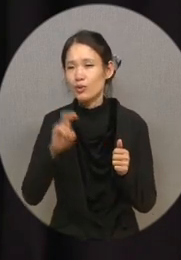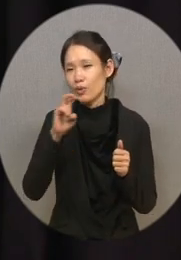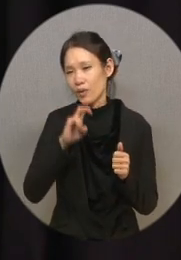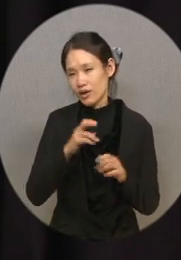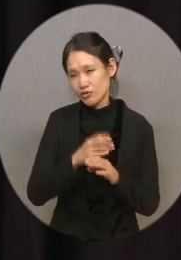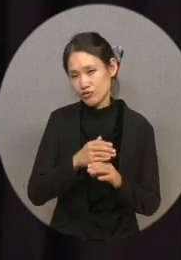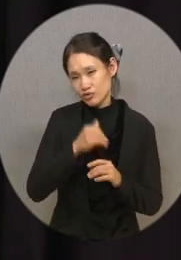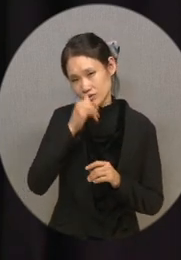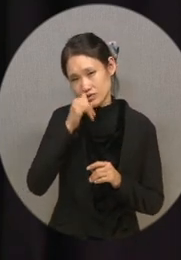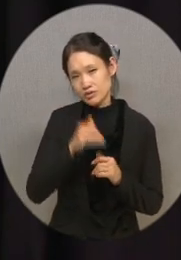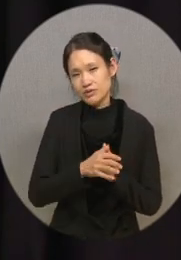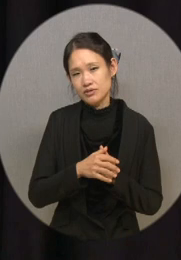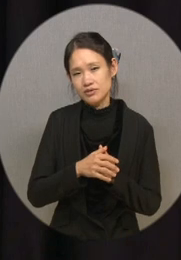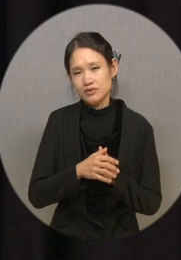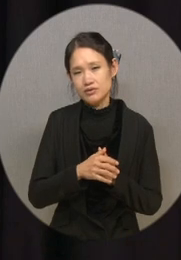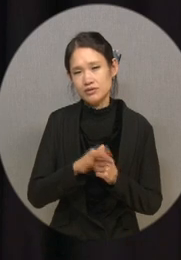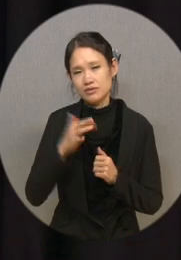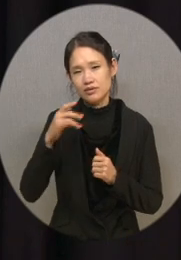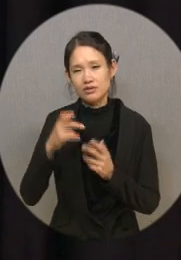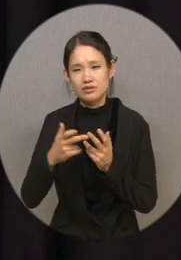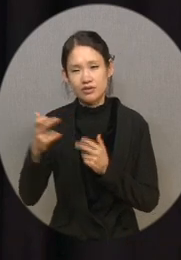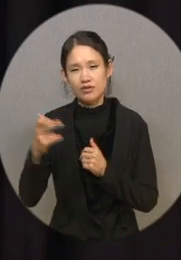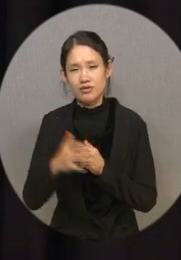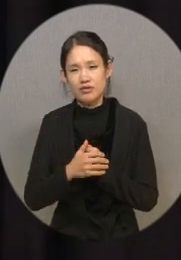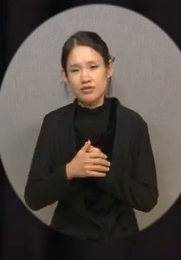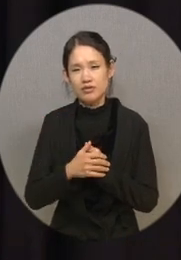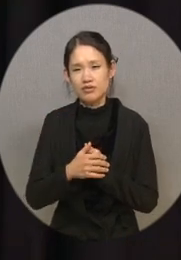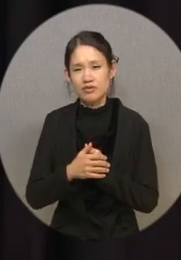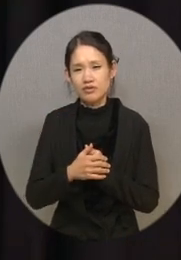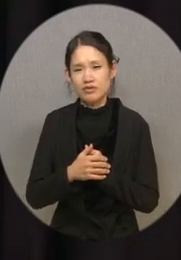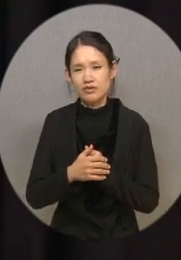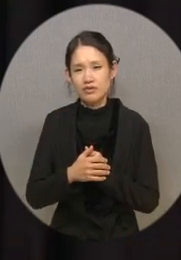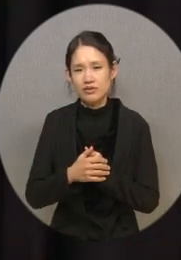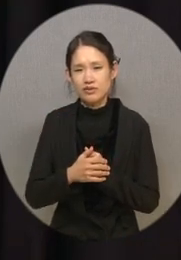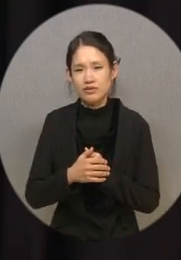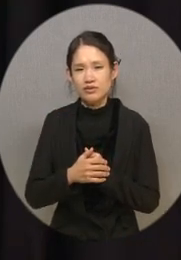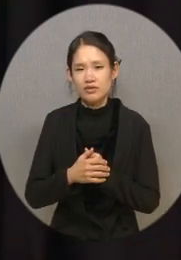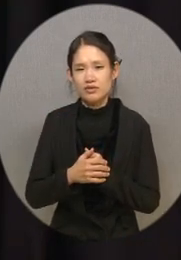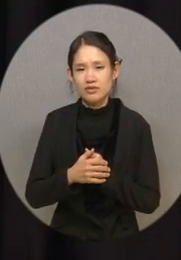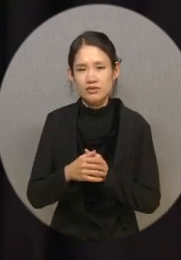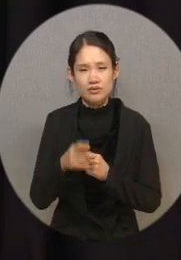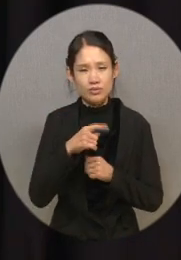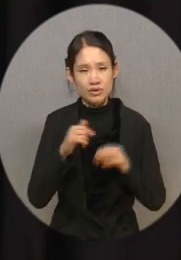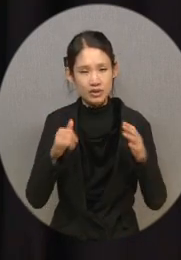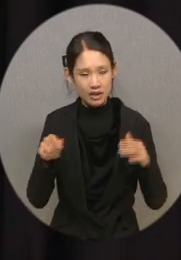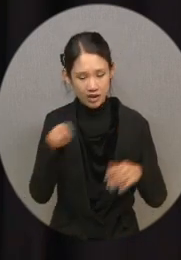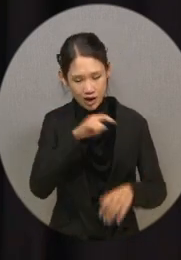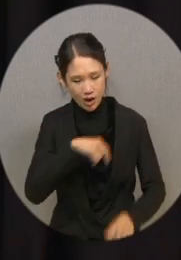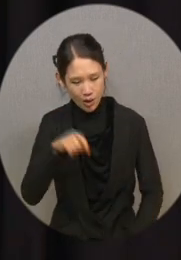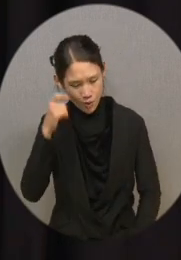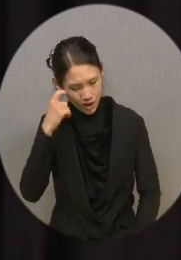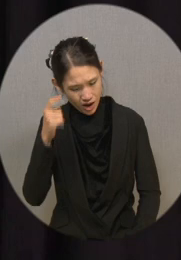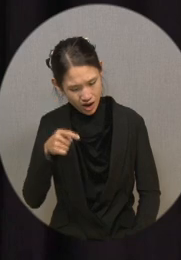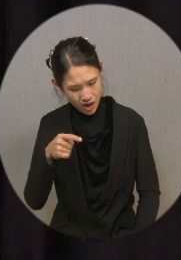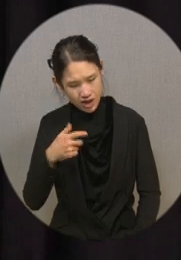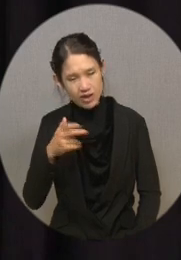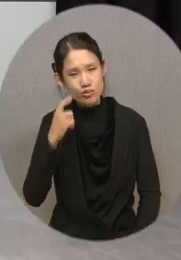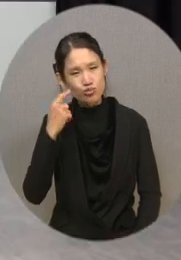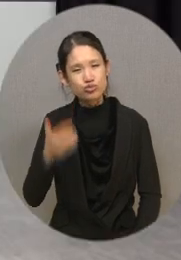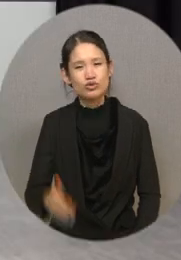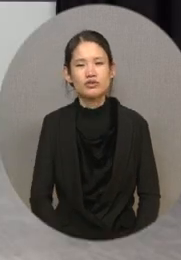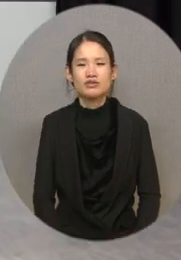있잖아요. 태스형 거기 보면은 저기 뭐 세상이 왜 이래 그래서 태스형한테